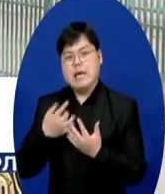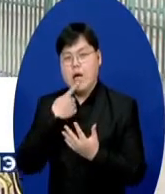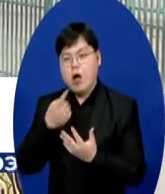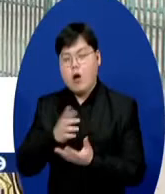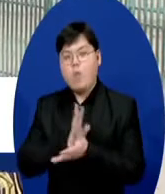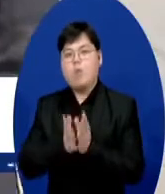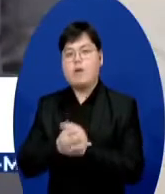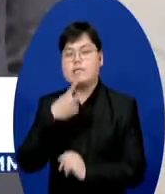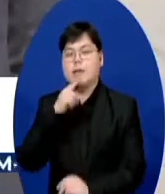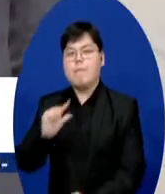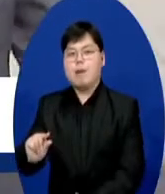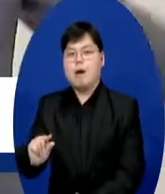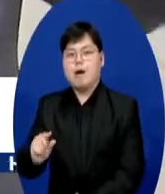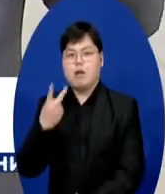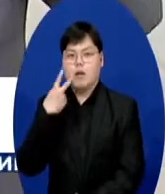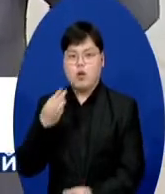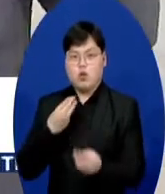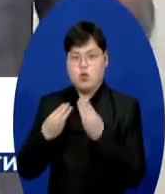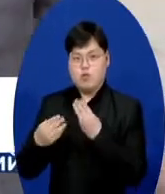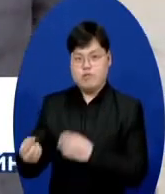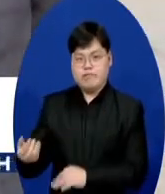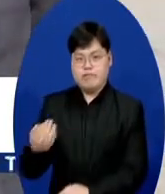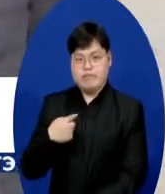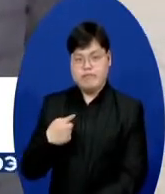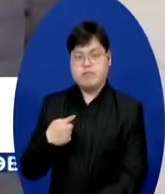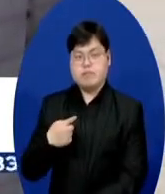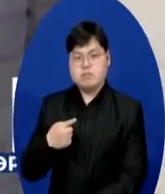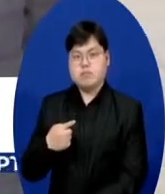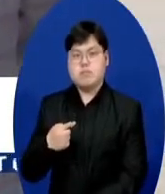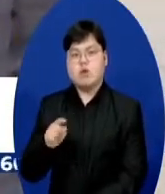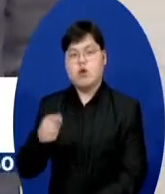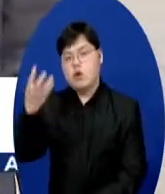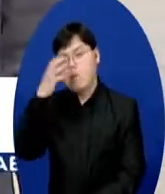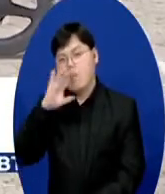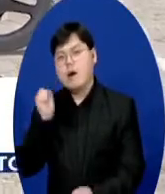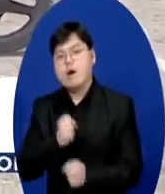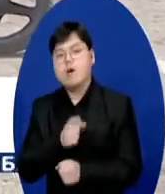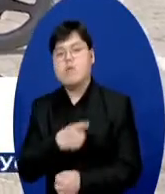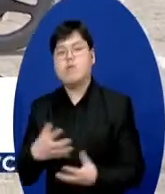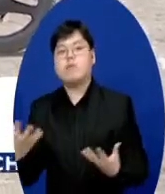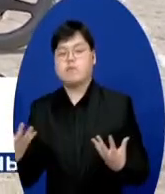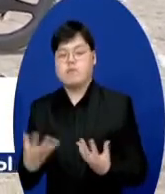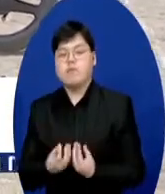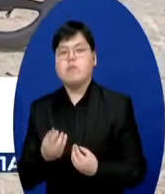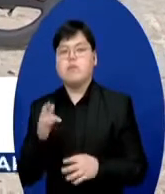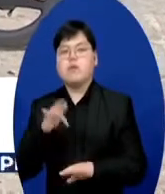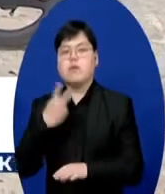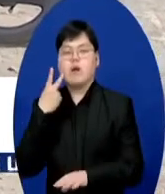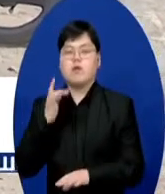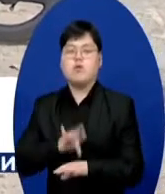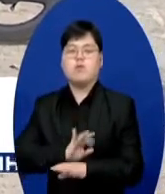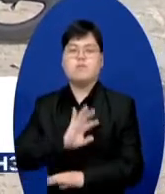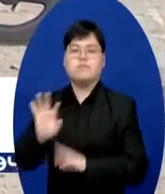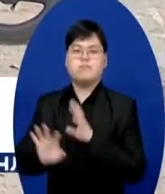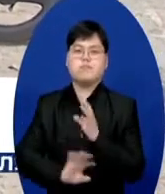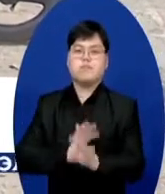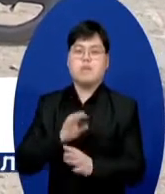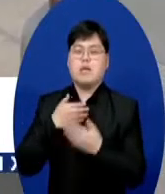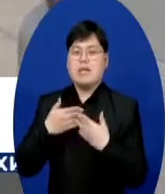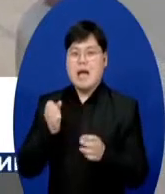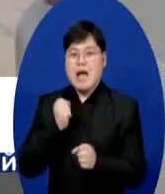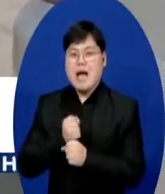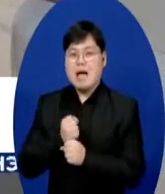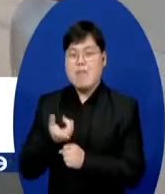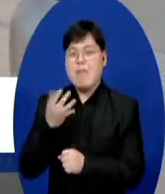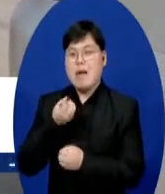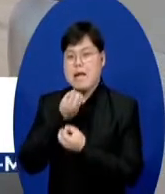хэлэхэд цалин аягүй баг. Яг ийм шалтгаанаар төрийн албанд ажиллах залуус ховордож төв суурин газрын амьдралыг сонгож байна. Нийлтэй ажлын байр